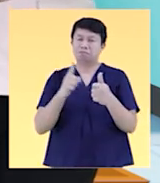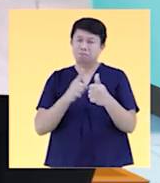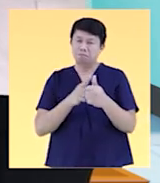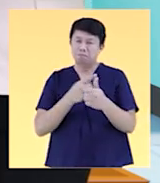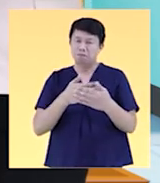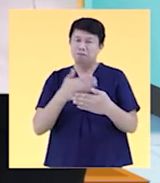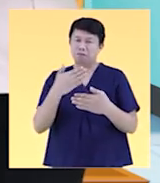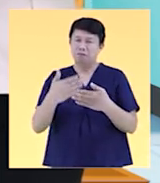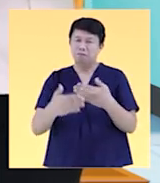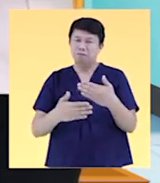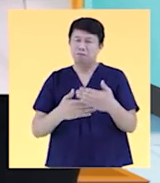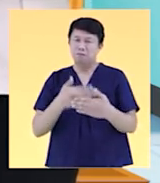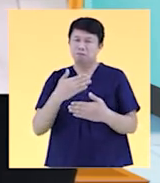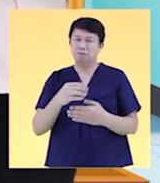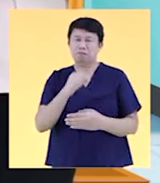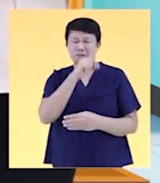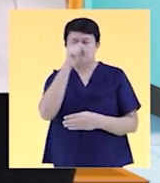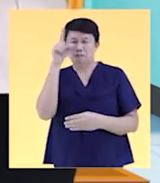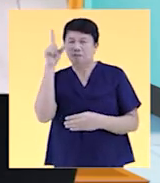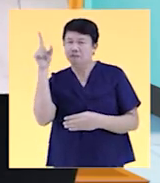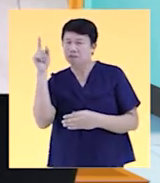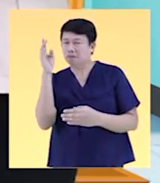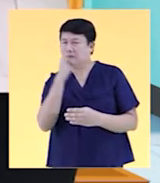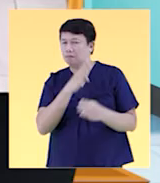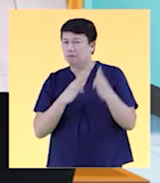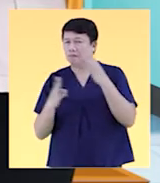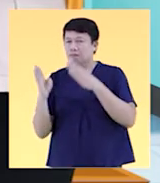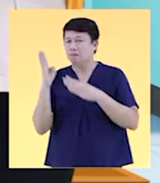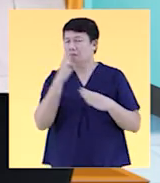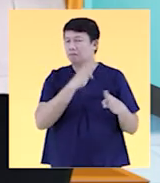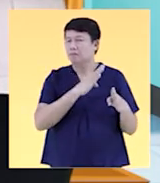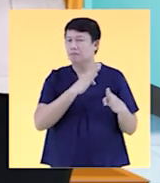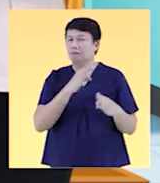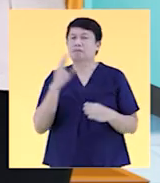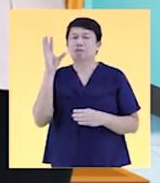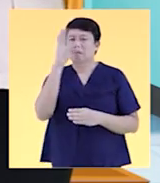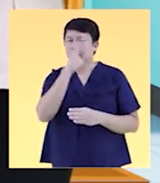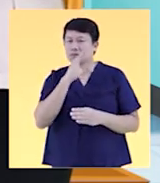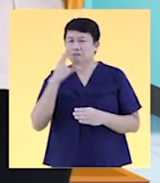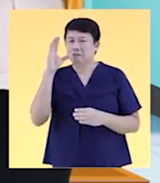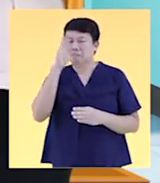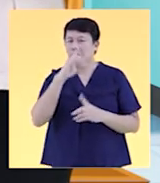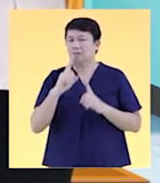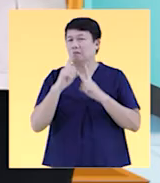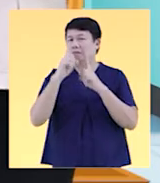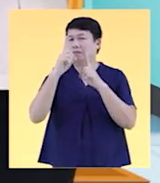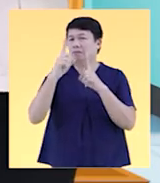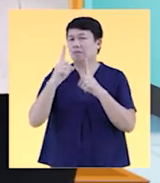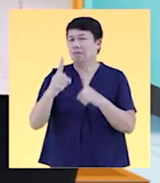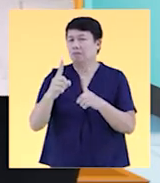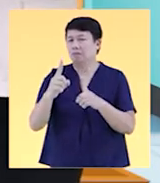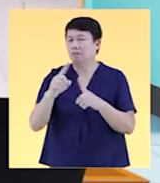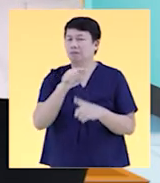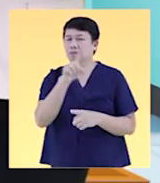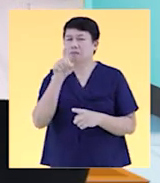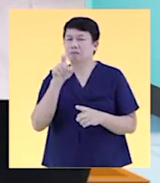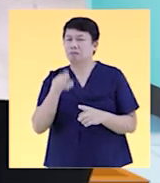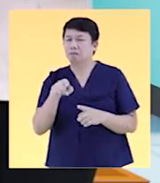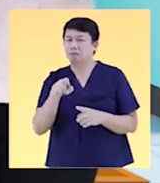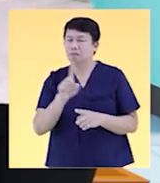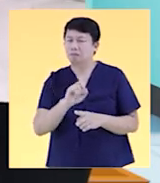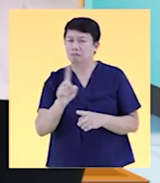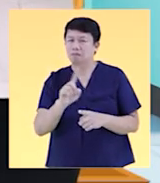Unang step, understand the problem. Hahanapin natin ang mga sagot sa mga tanong